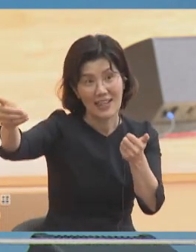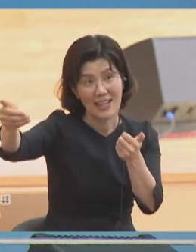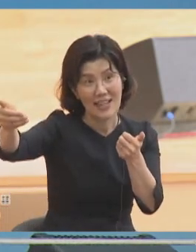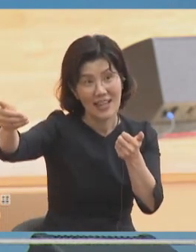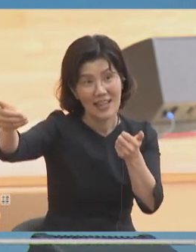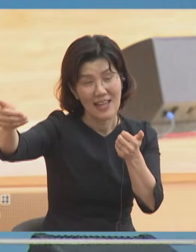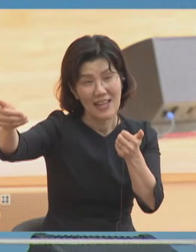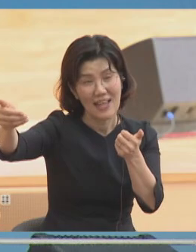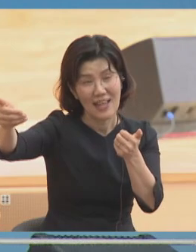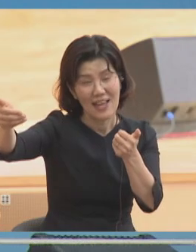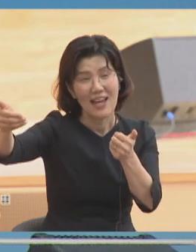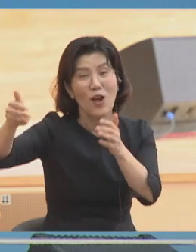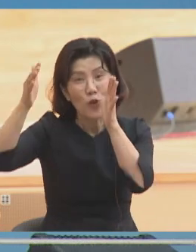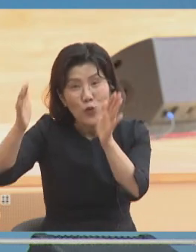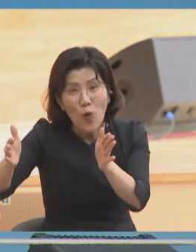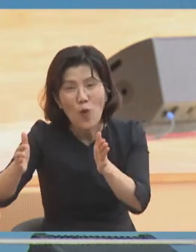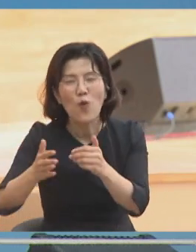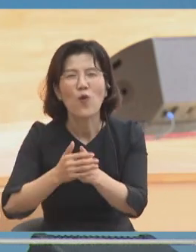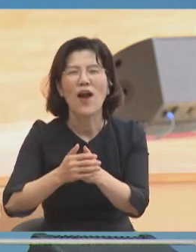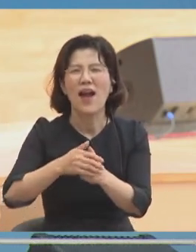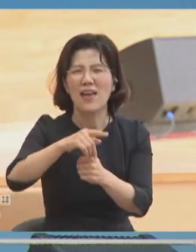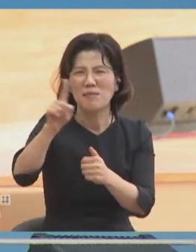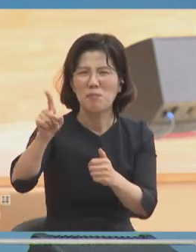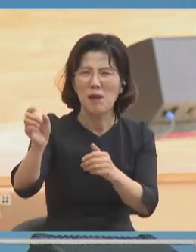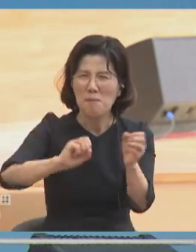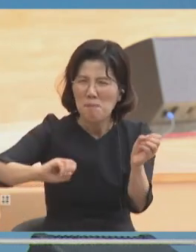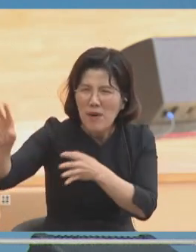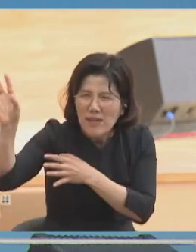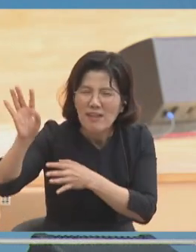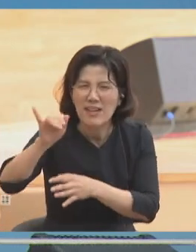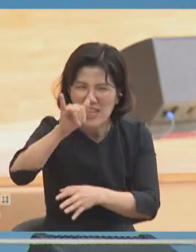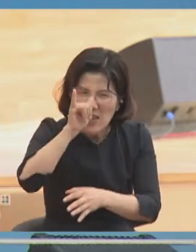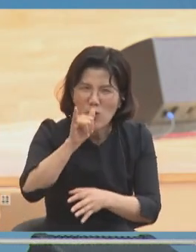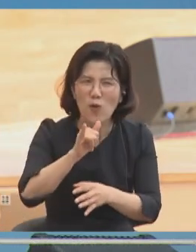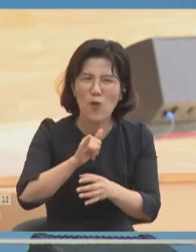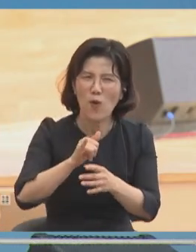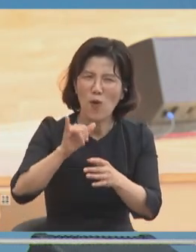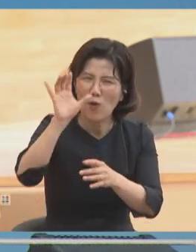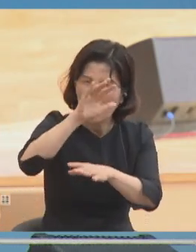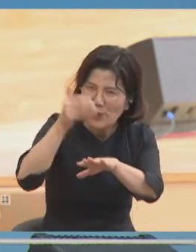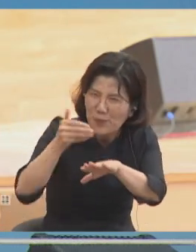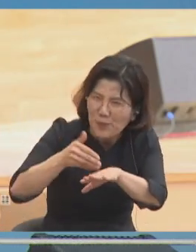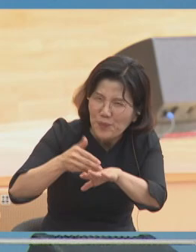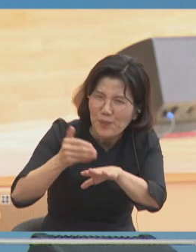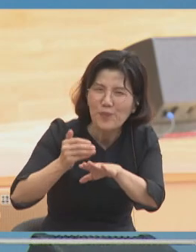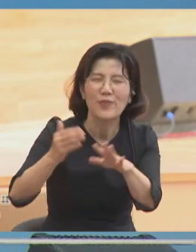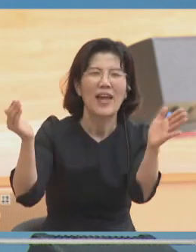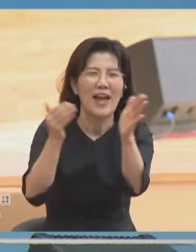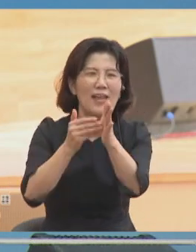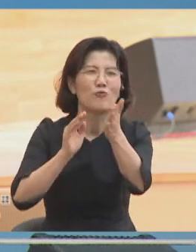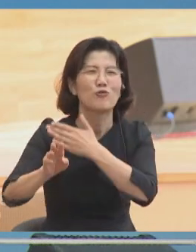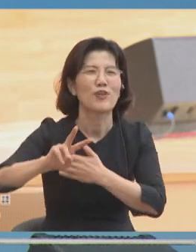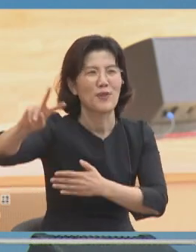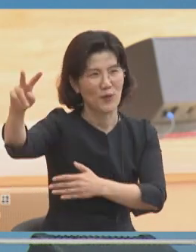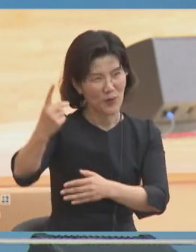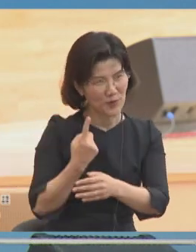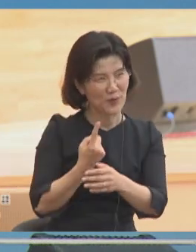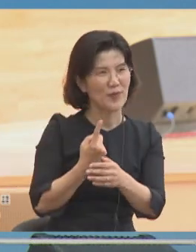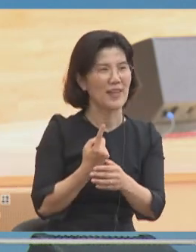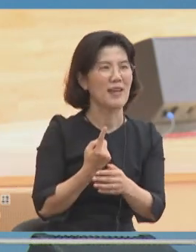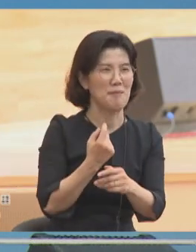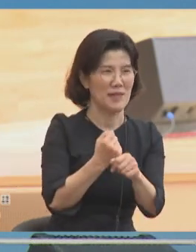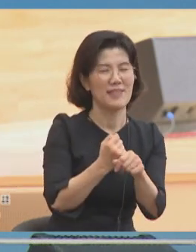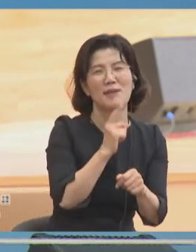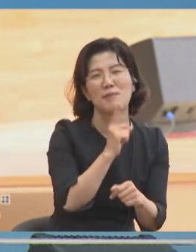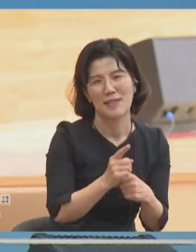뽑아내야 될 것들을 뽑아내시는 거예요 제거해야 될 것들 제거하시는 거예요 연단 받아야 될 것들을 단련시키는 겁니다